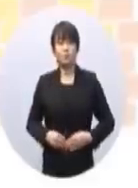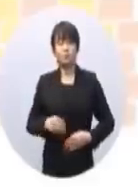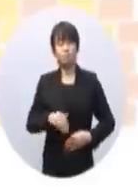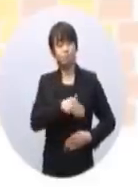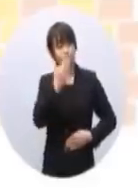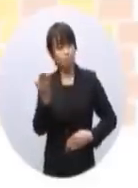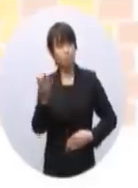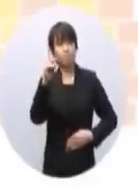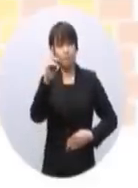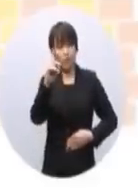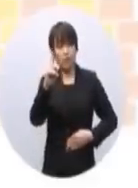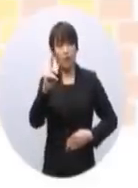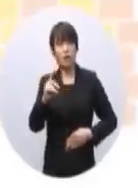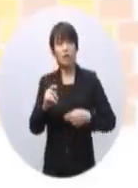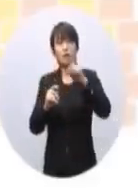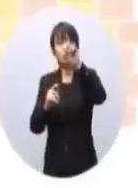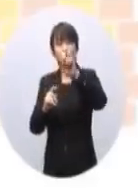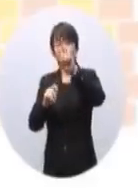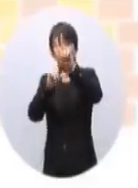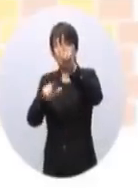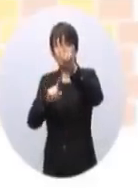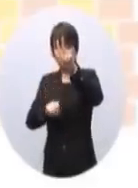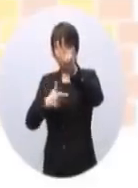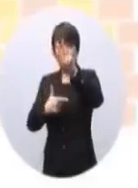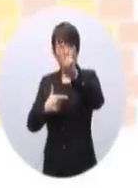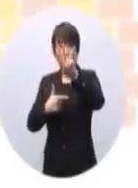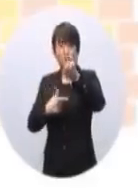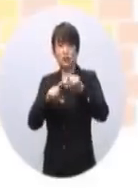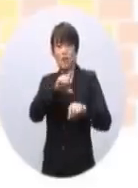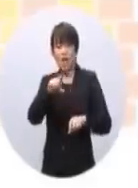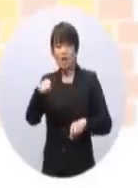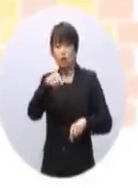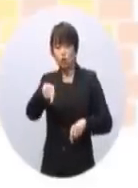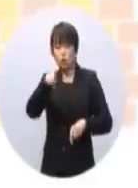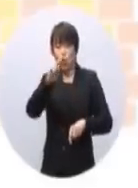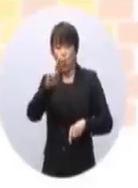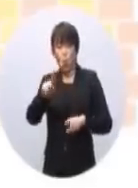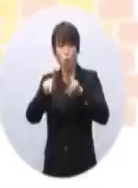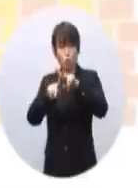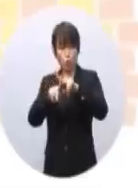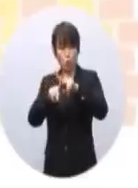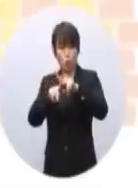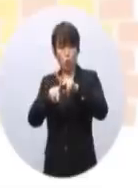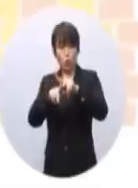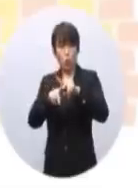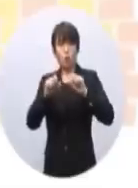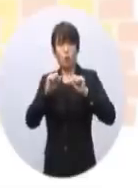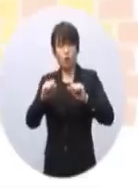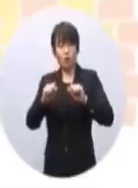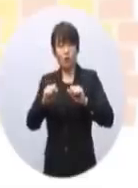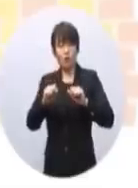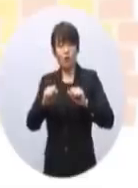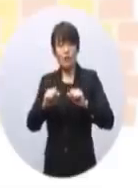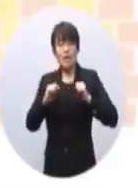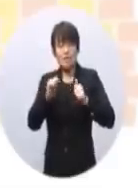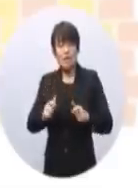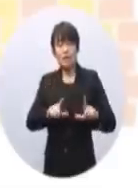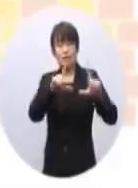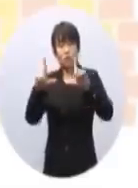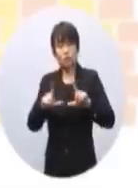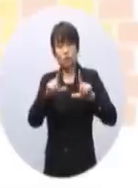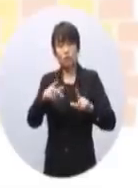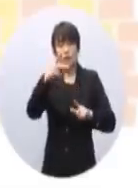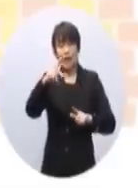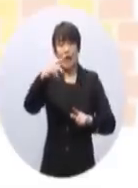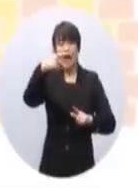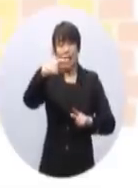続いては12月16日に遠蔵小学校で行われた茅ヶ崎在住の柏村よりこ